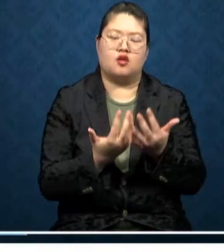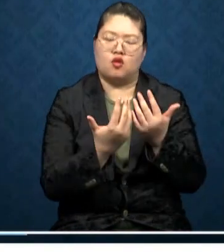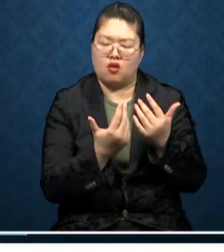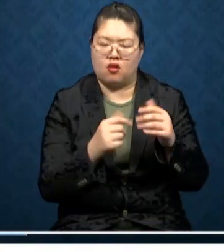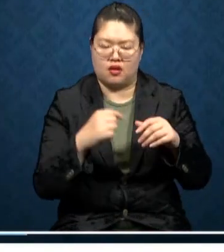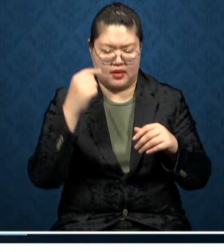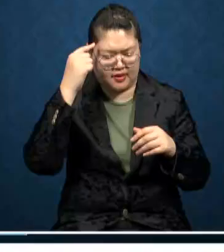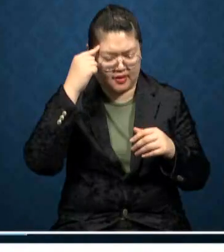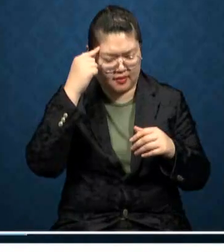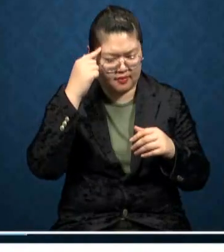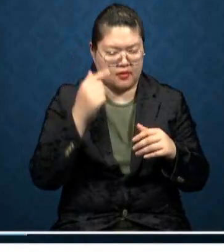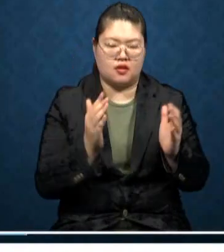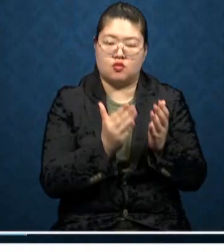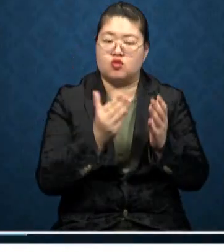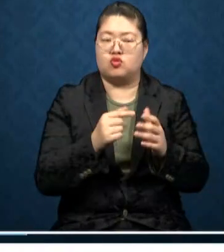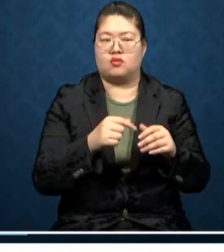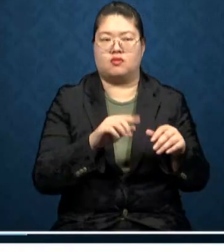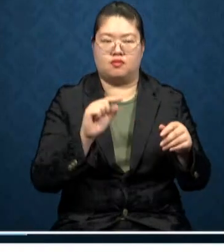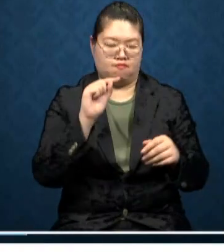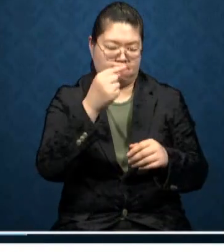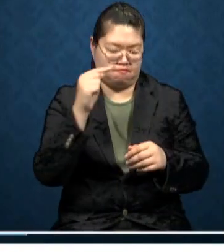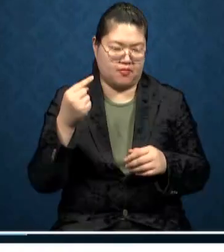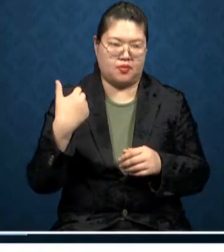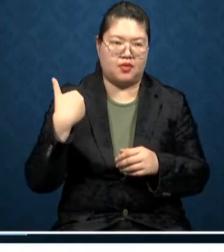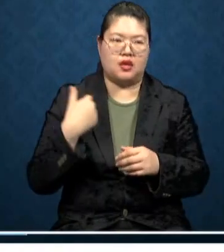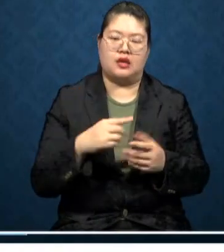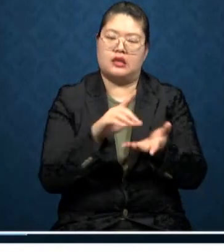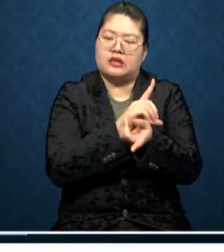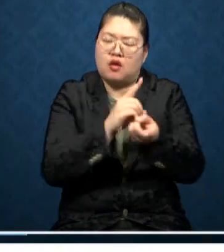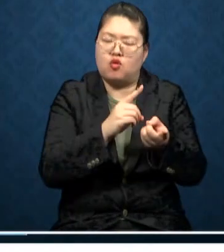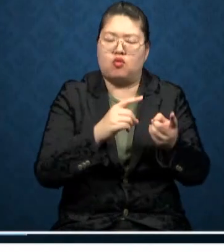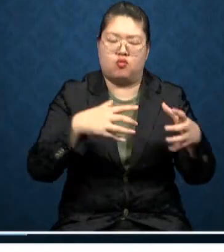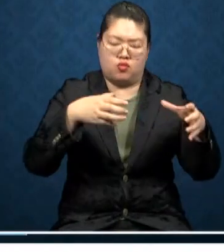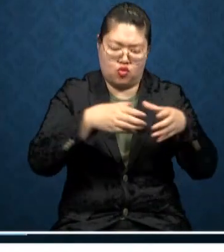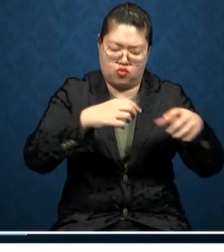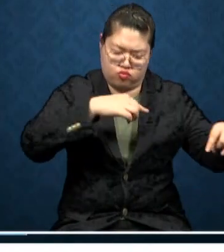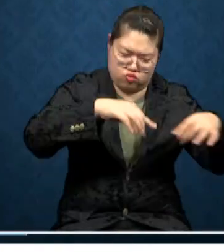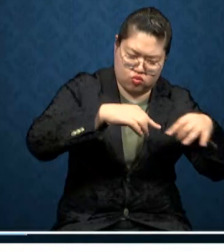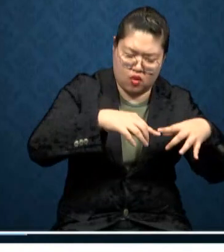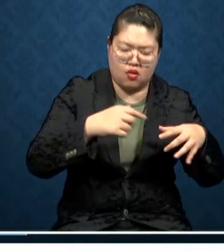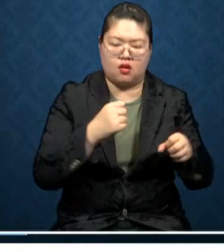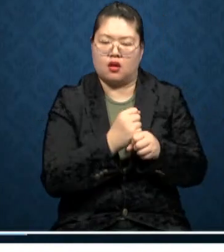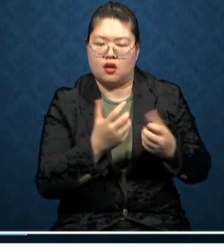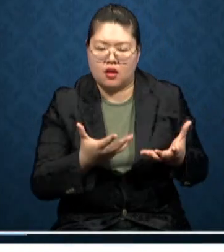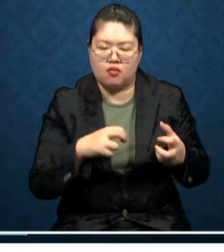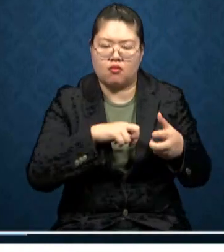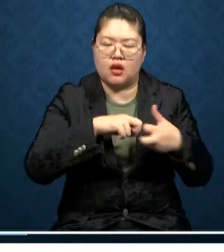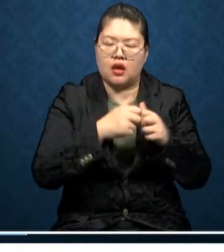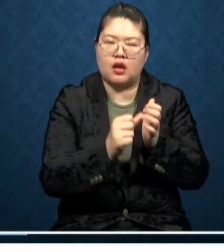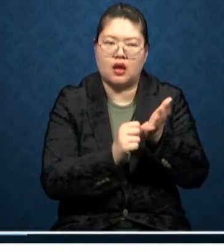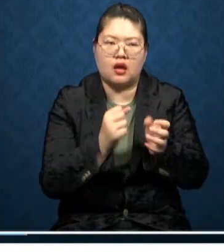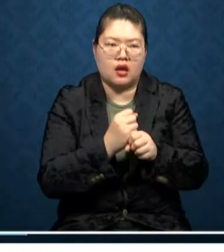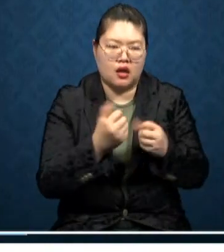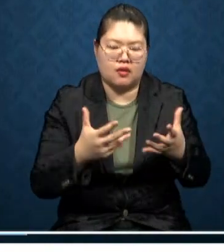หล่อจึงจะได้แก้วใบใหม่สังคมร้าวรอพังทำอย่างไรต้อง